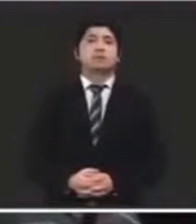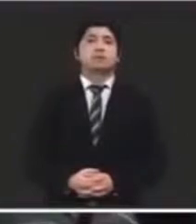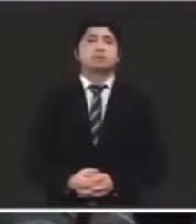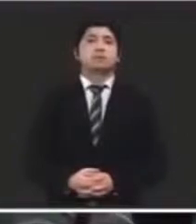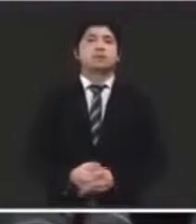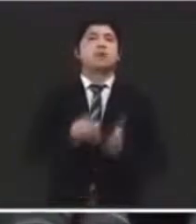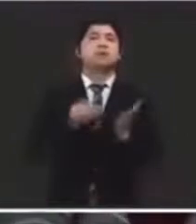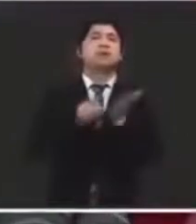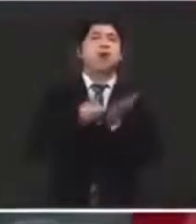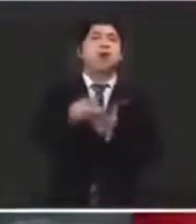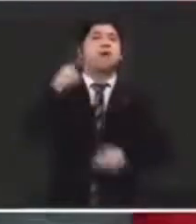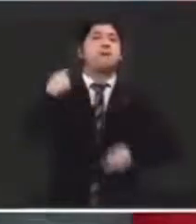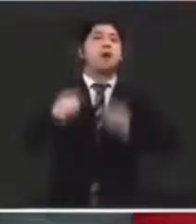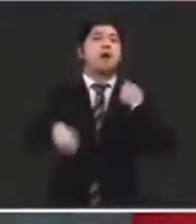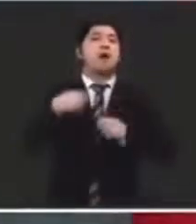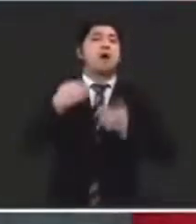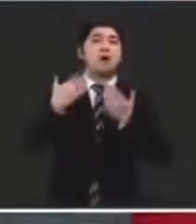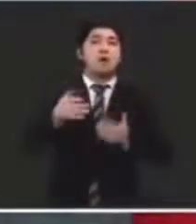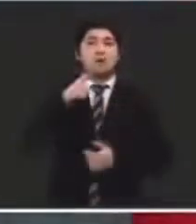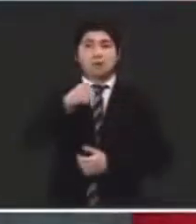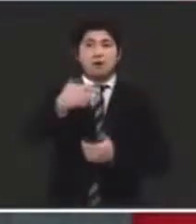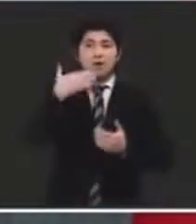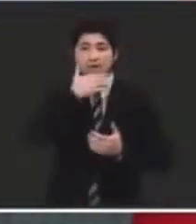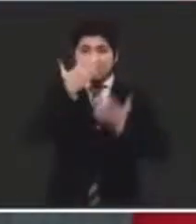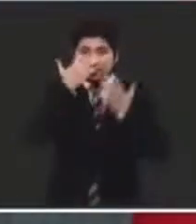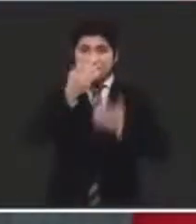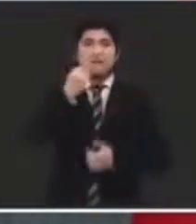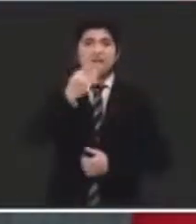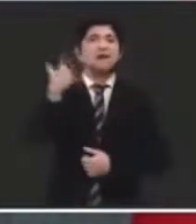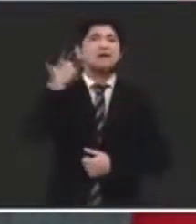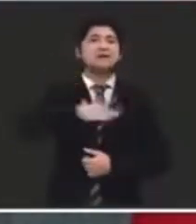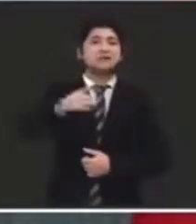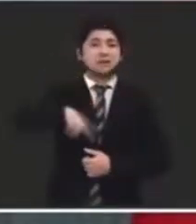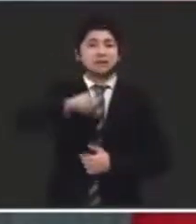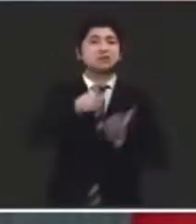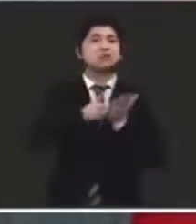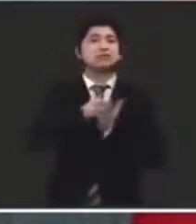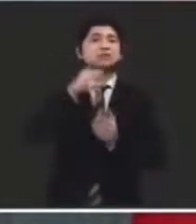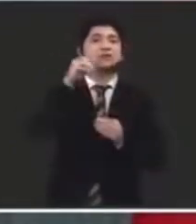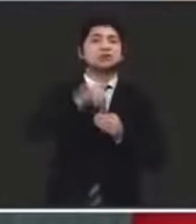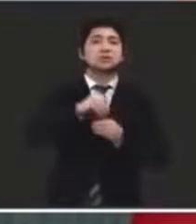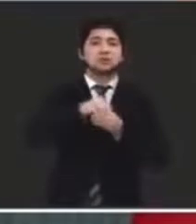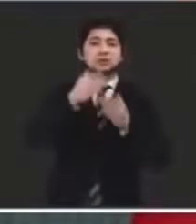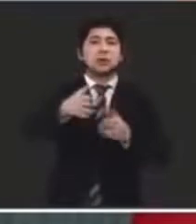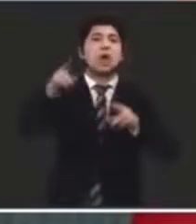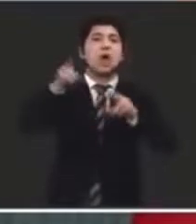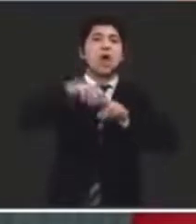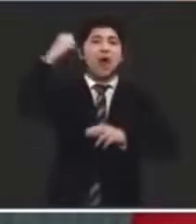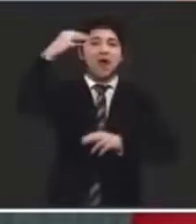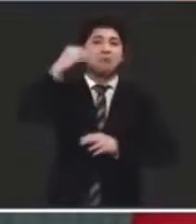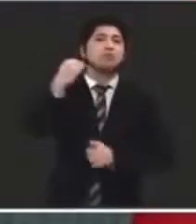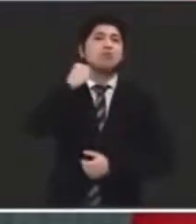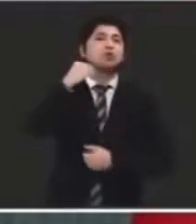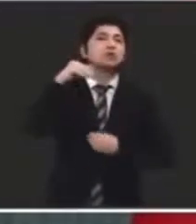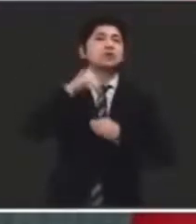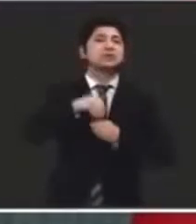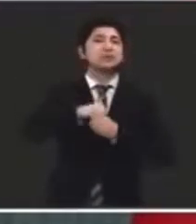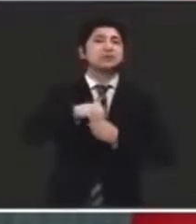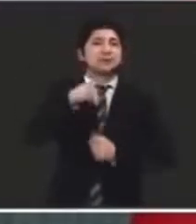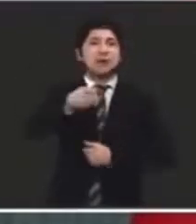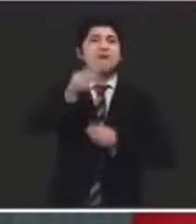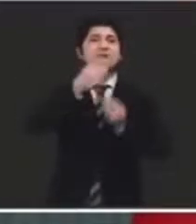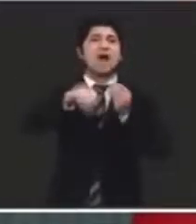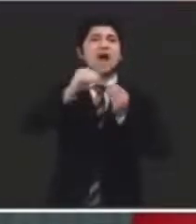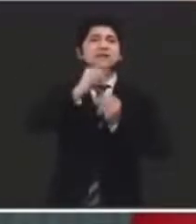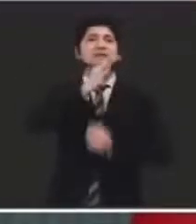Ziraat bankamız bu imkandan yararlanmak isteyen çiftçilerimizin elektrik borçları için açacağı